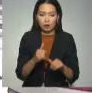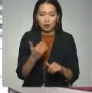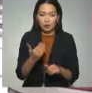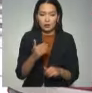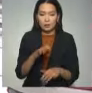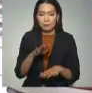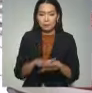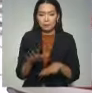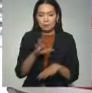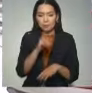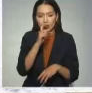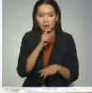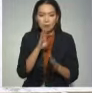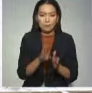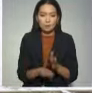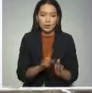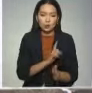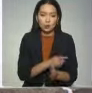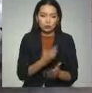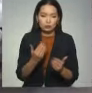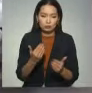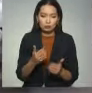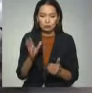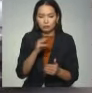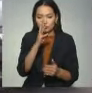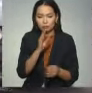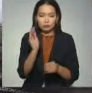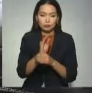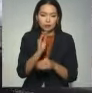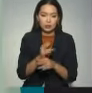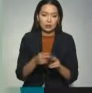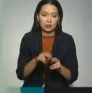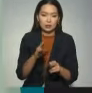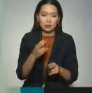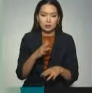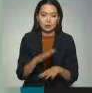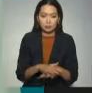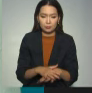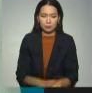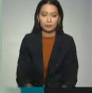банки, которые практически без усилий получали чистый доход по нотам Нацбанка.